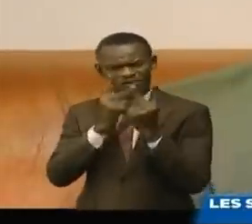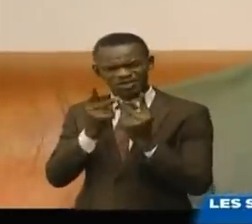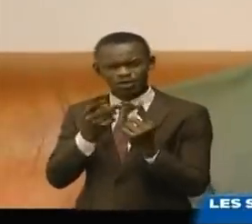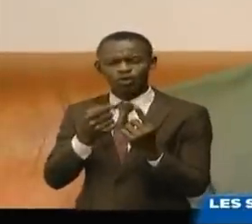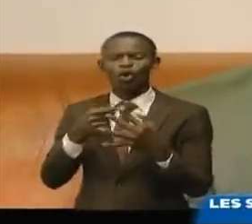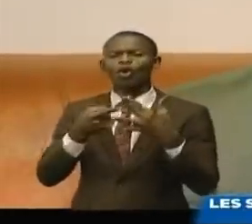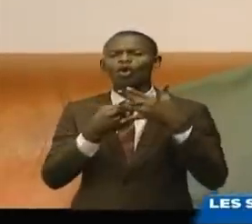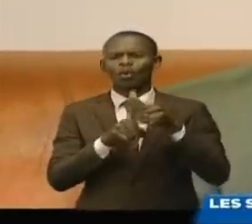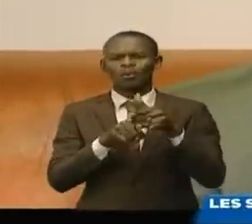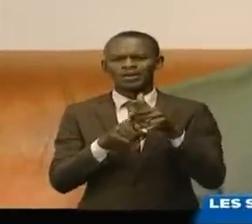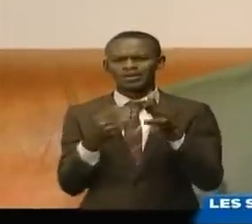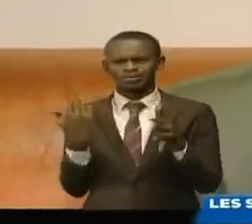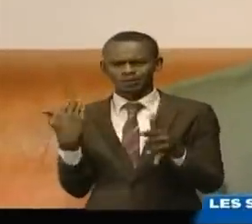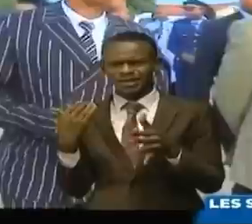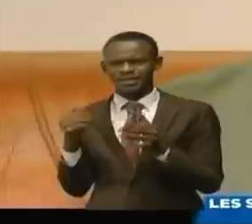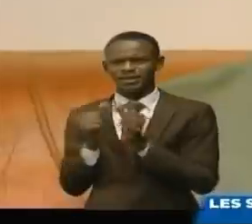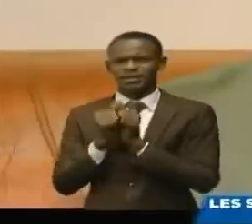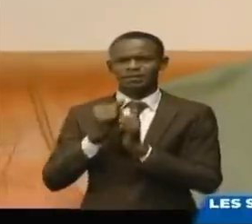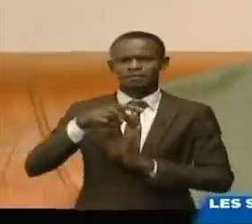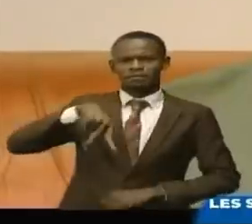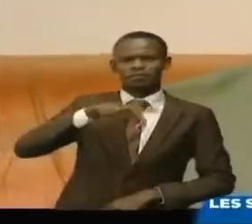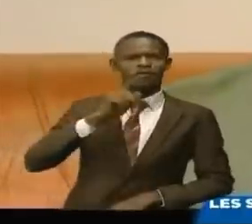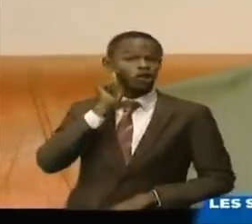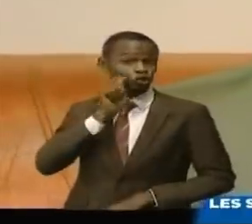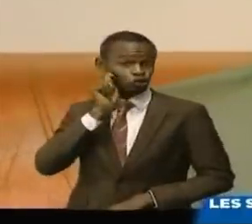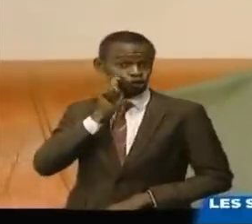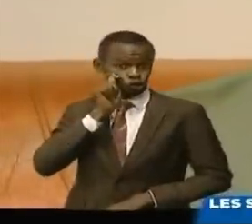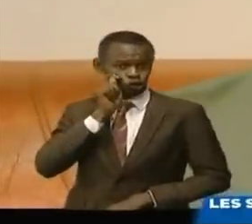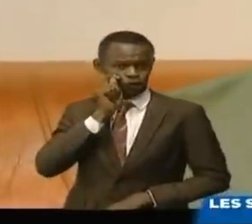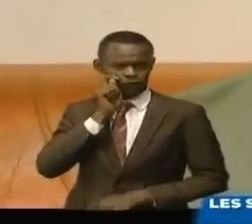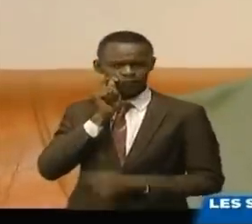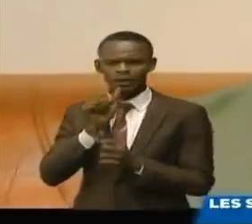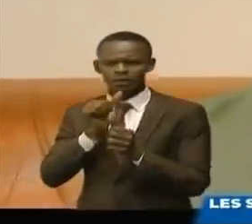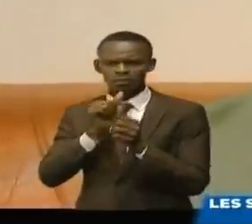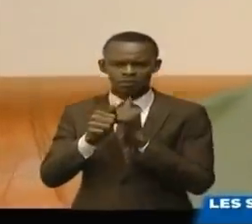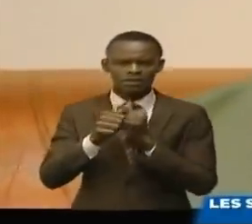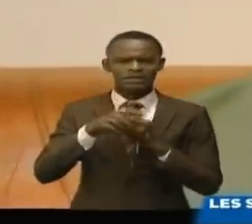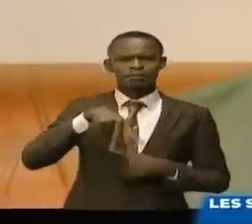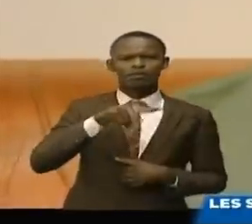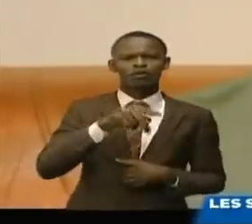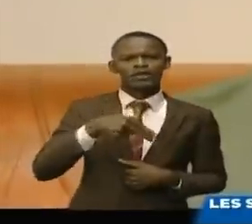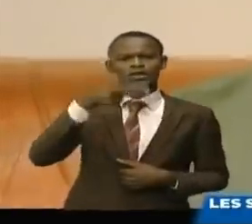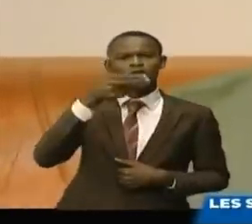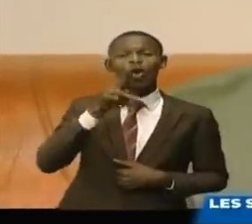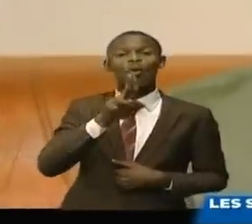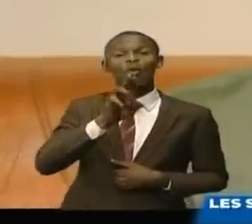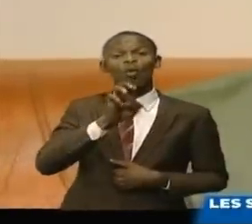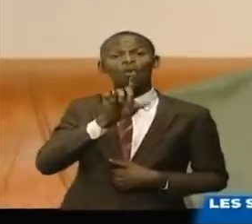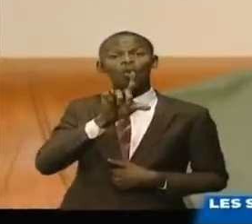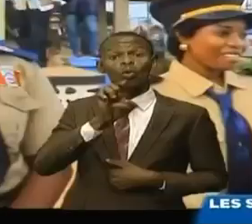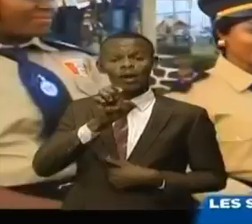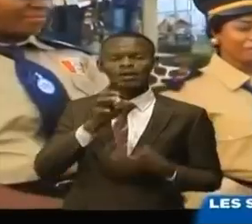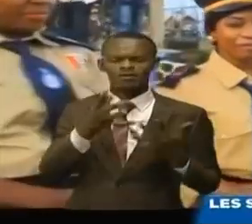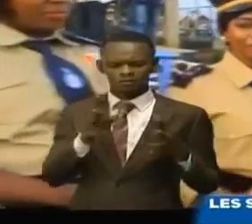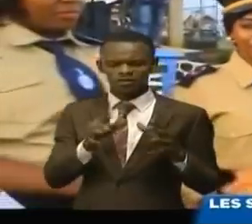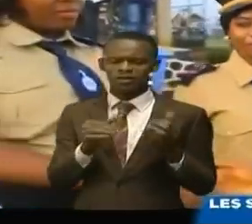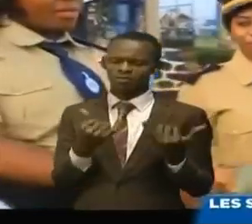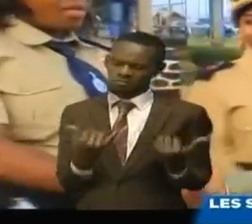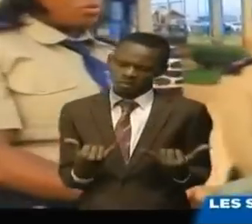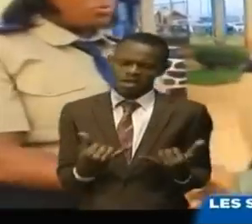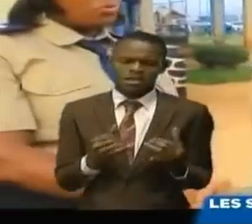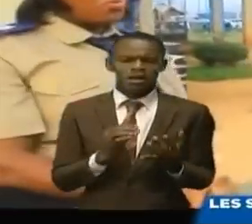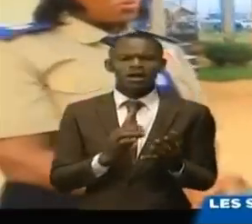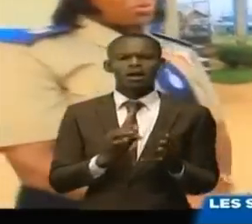la province de Haut-Touélé. On va faire l'échange avec nos agents sur les matières qui concernent les recettes non fiscales de l'État, les